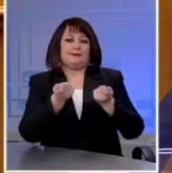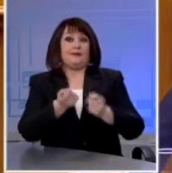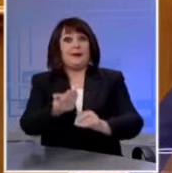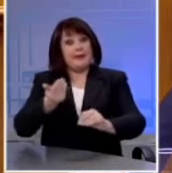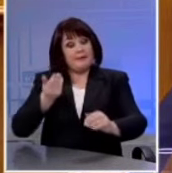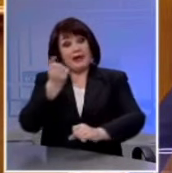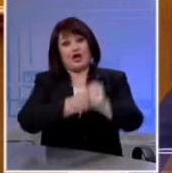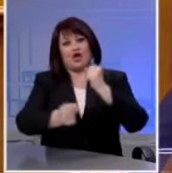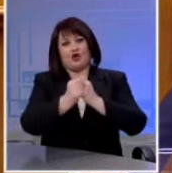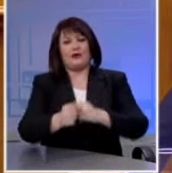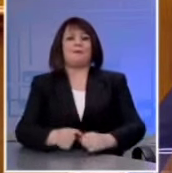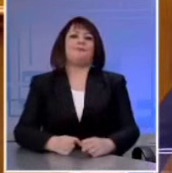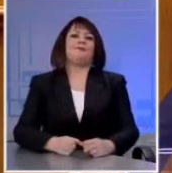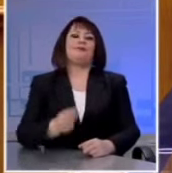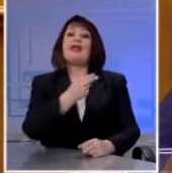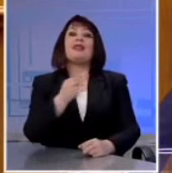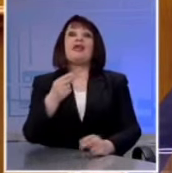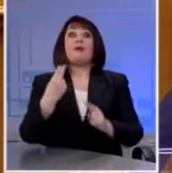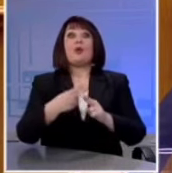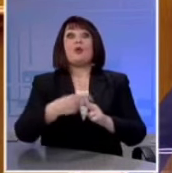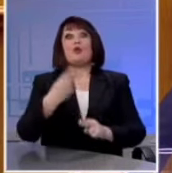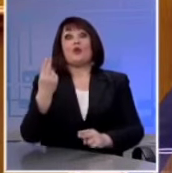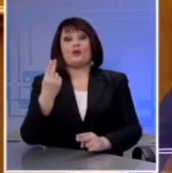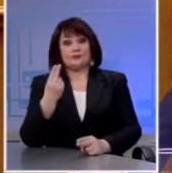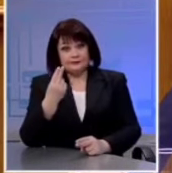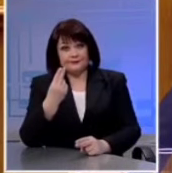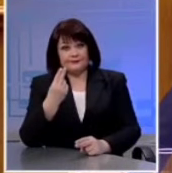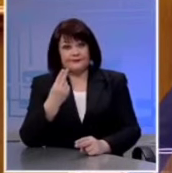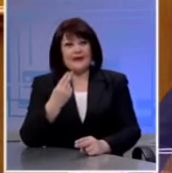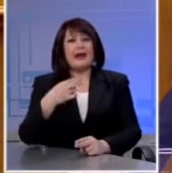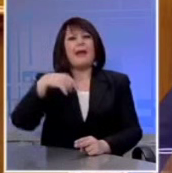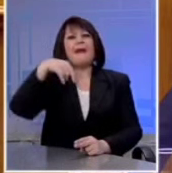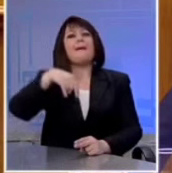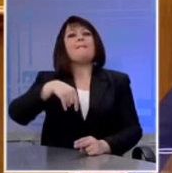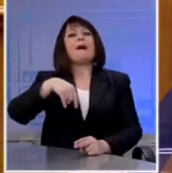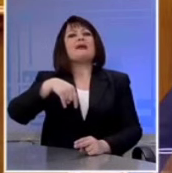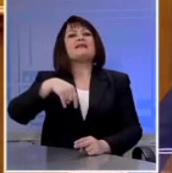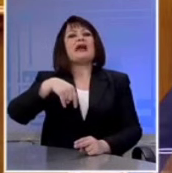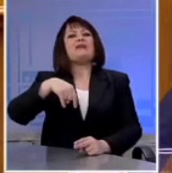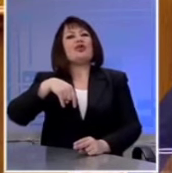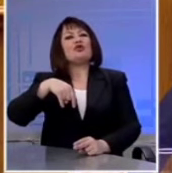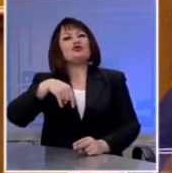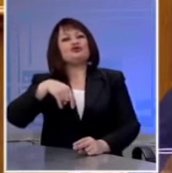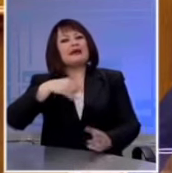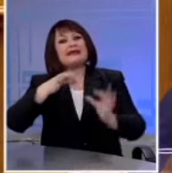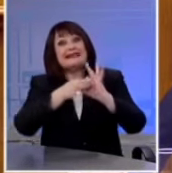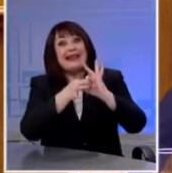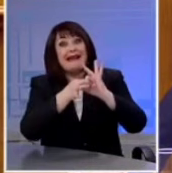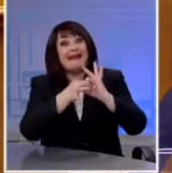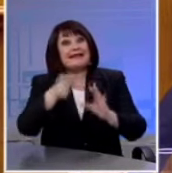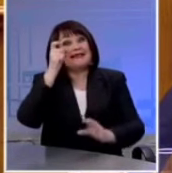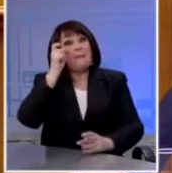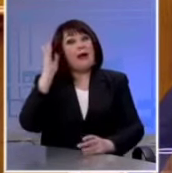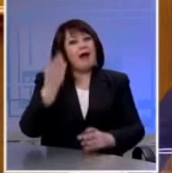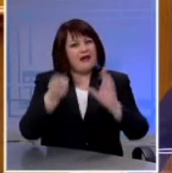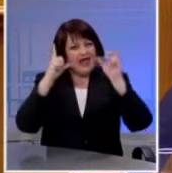Η υπόθεση, η περιβόητη αυτή η υπόθεση άλλωστε του κυρίου Παπασταύρου, και μάλιστα με